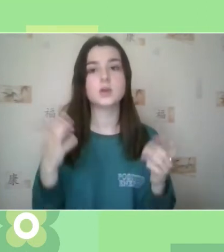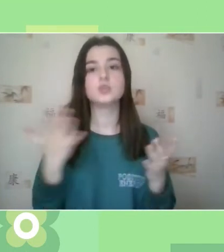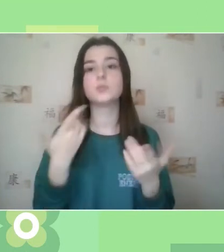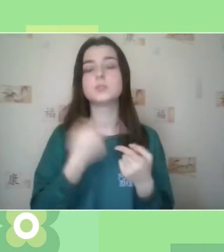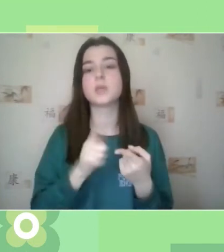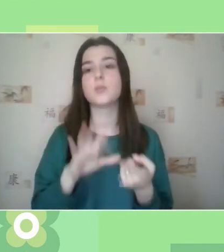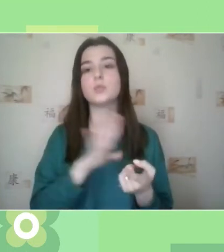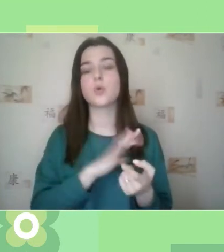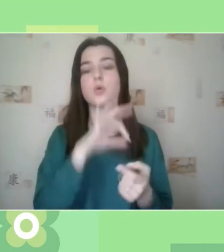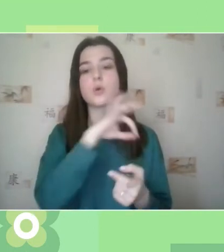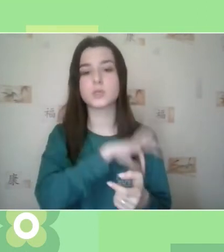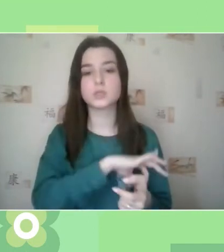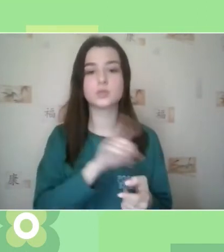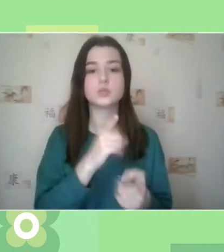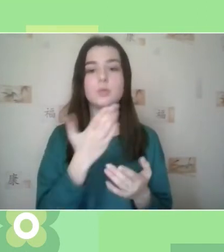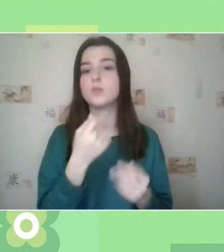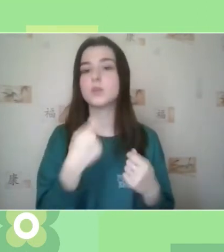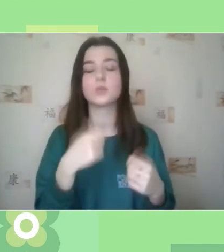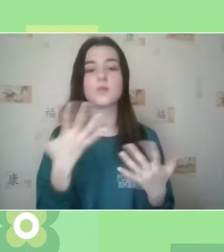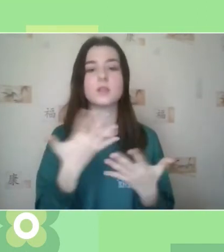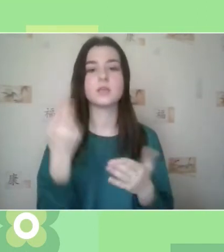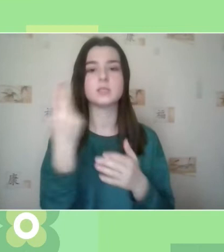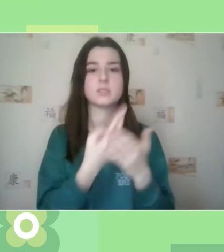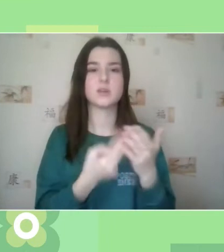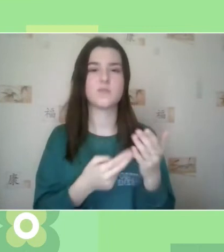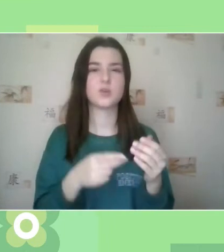продавали якісь вироби каляки-маляки, які